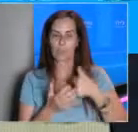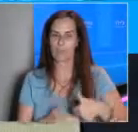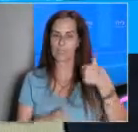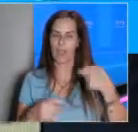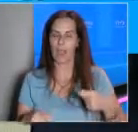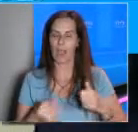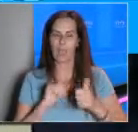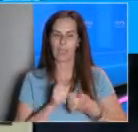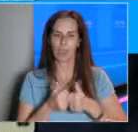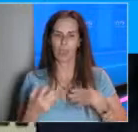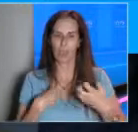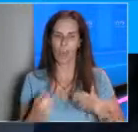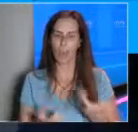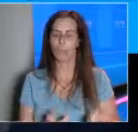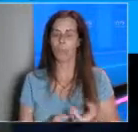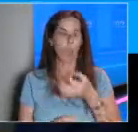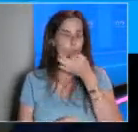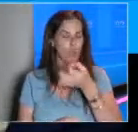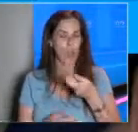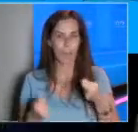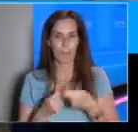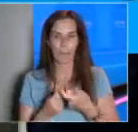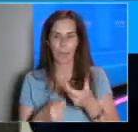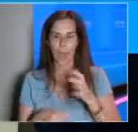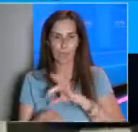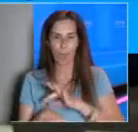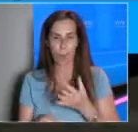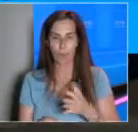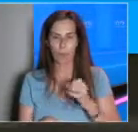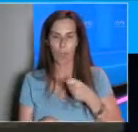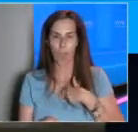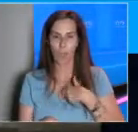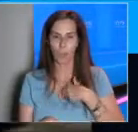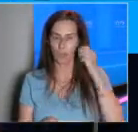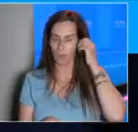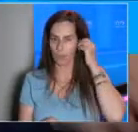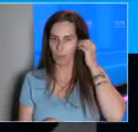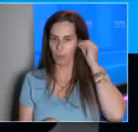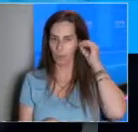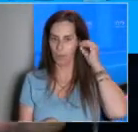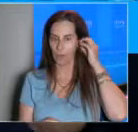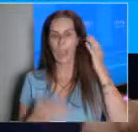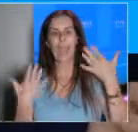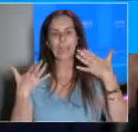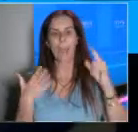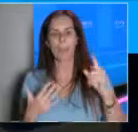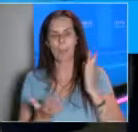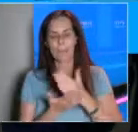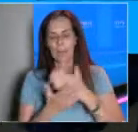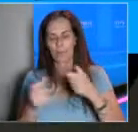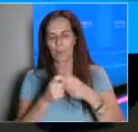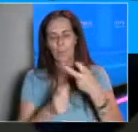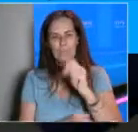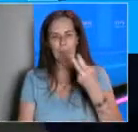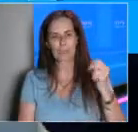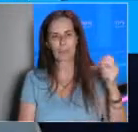התרבות והספורט, חילי טרופר. השאלה מהבחינה האפידמיולוגית, אם אנחנו לוקחים פארק ומחלקים אותו לקפסולות של